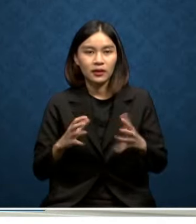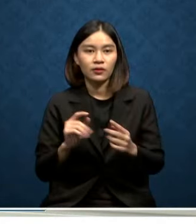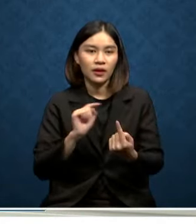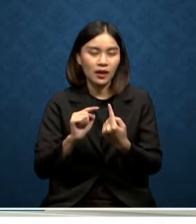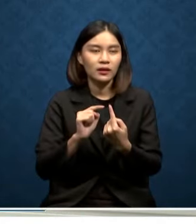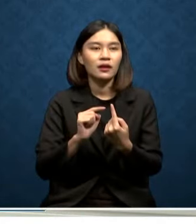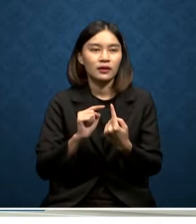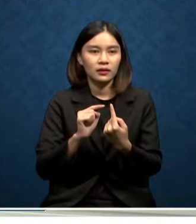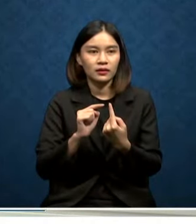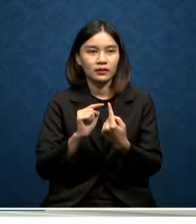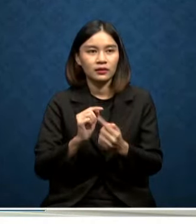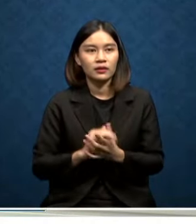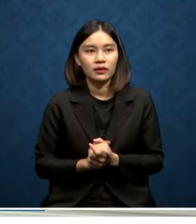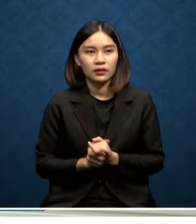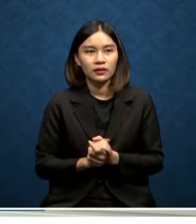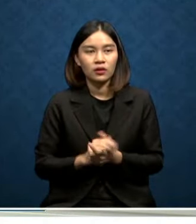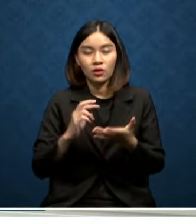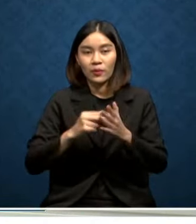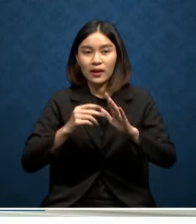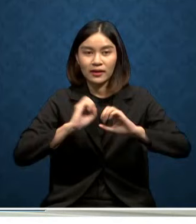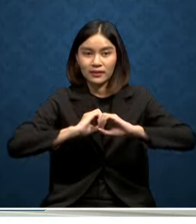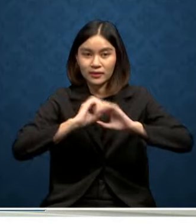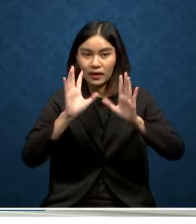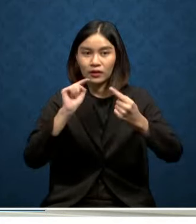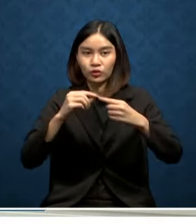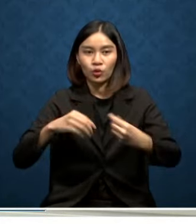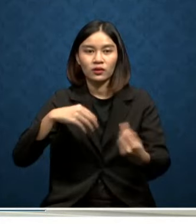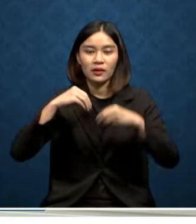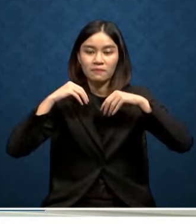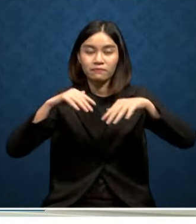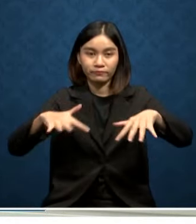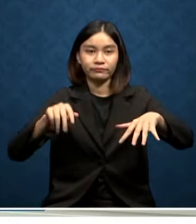ทำความเห็นของเขาให้ปรากฏแก่สาธารณะ